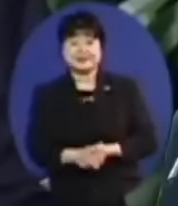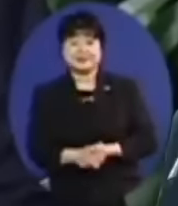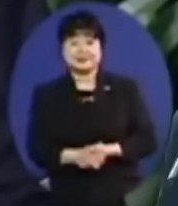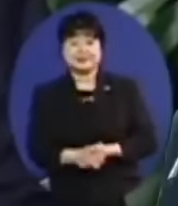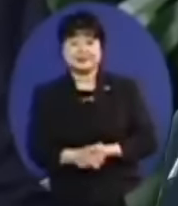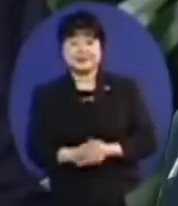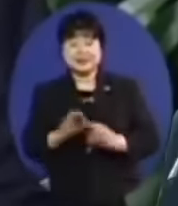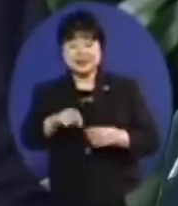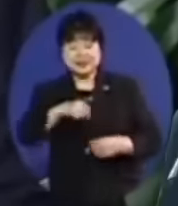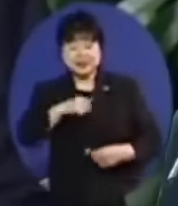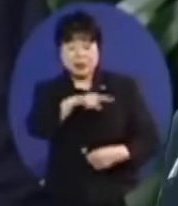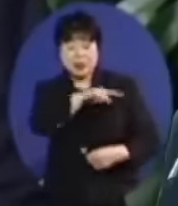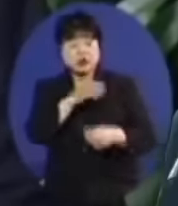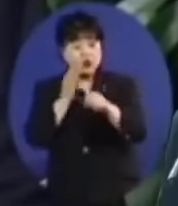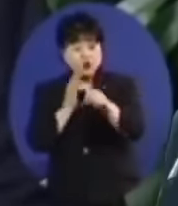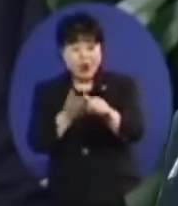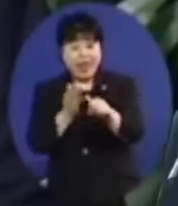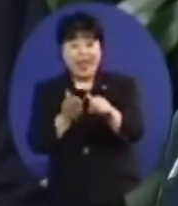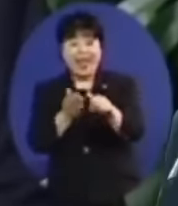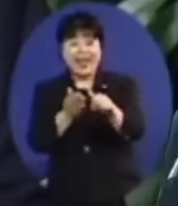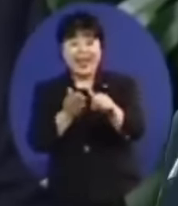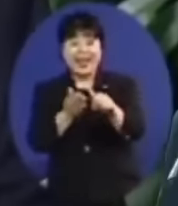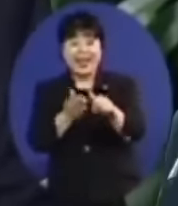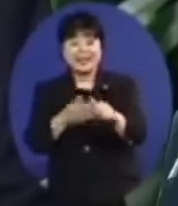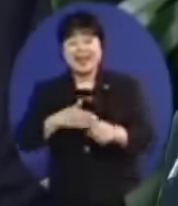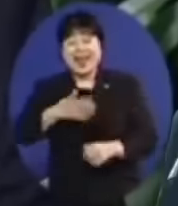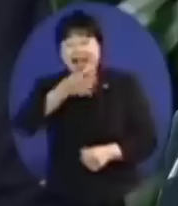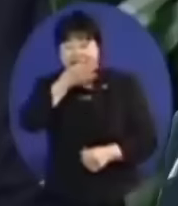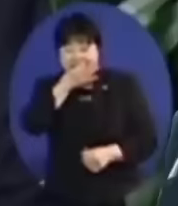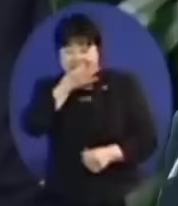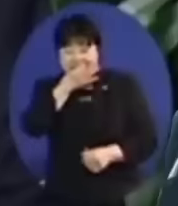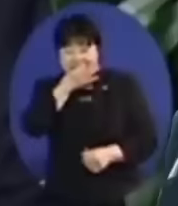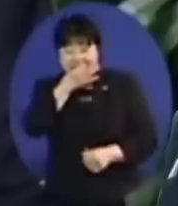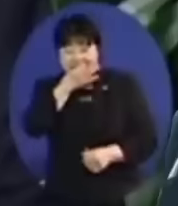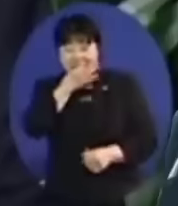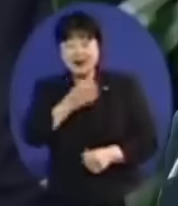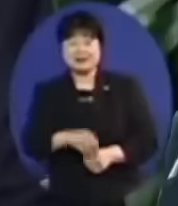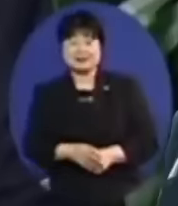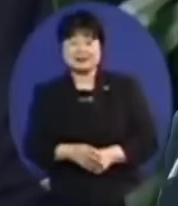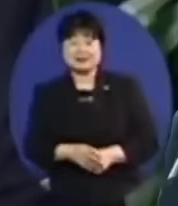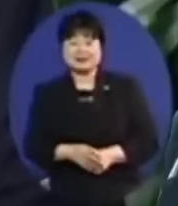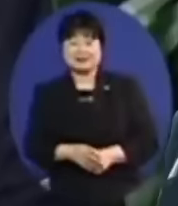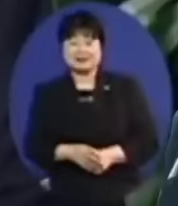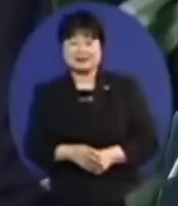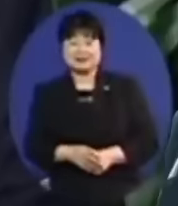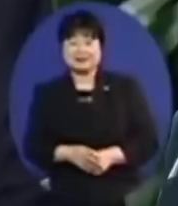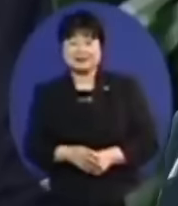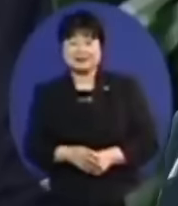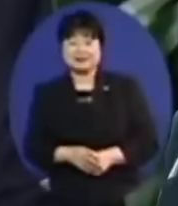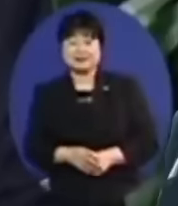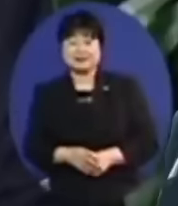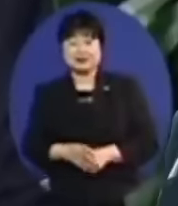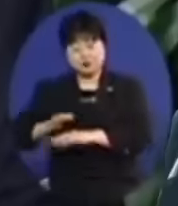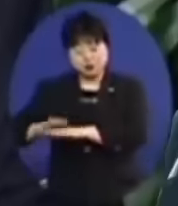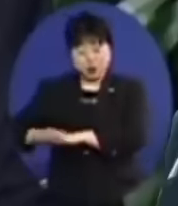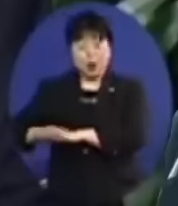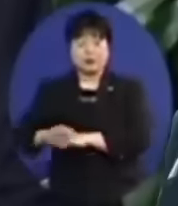그 나라가 그 일을 먼저 구하고 내 욕심은 요구는 뒤에 채우는 마음,